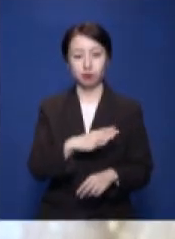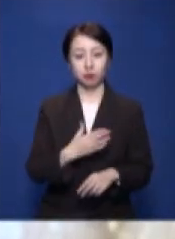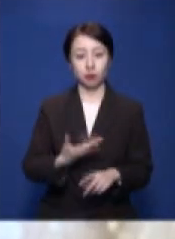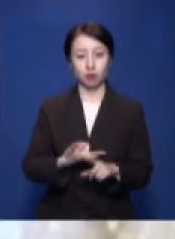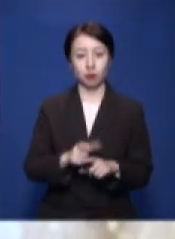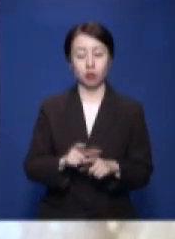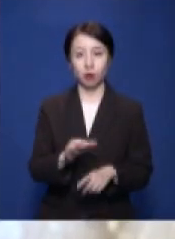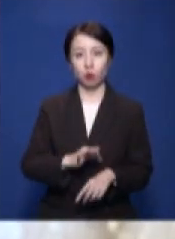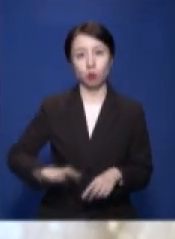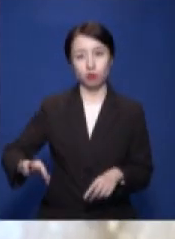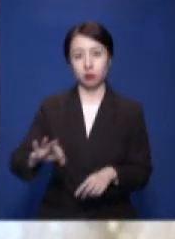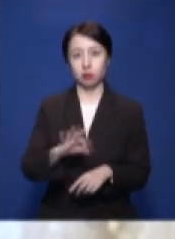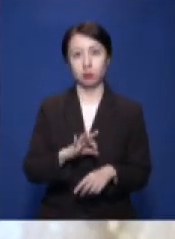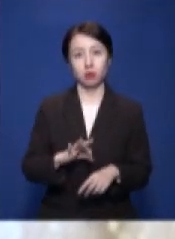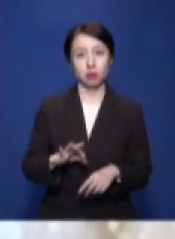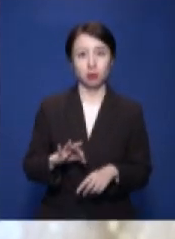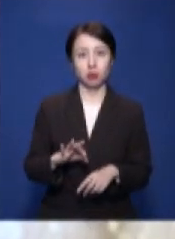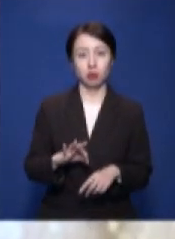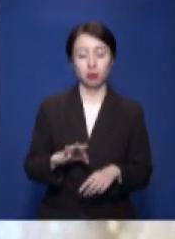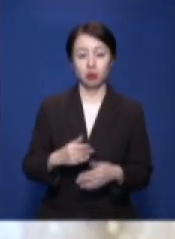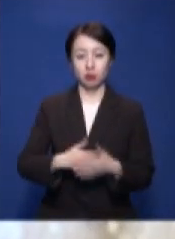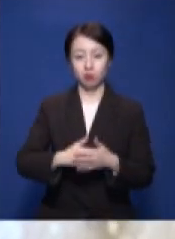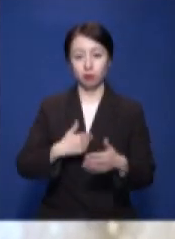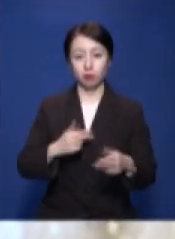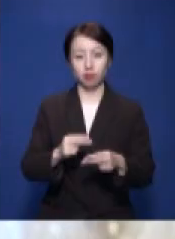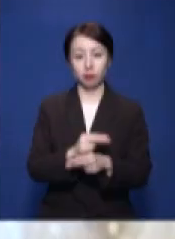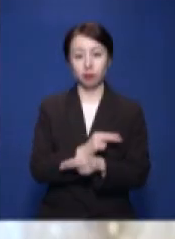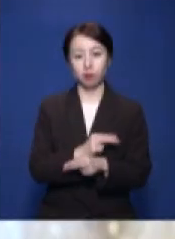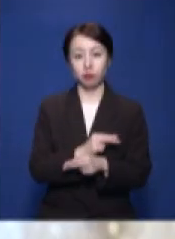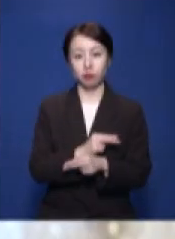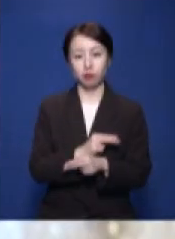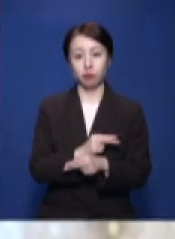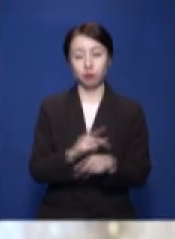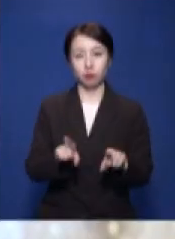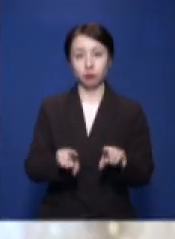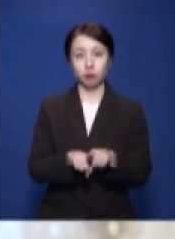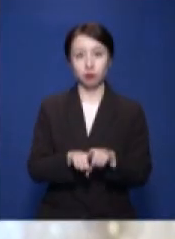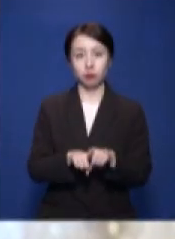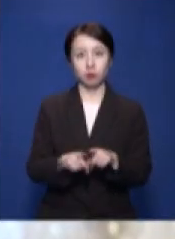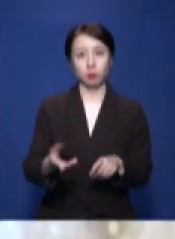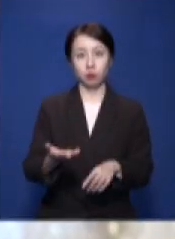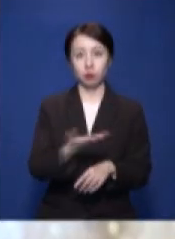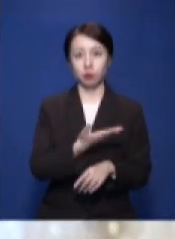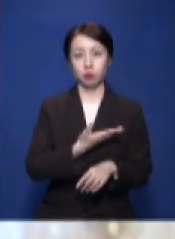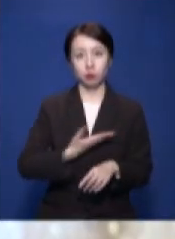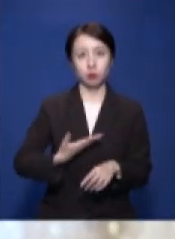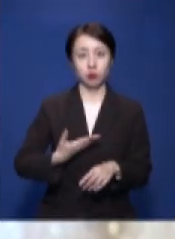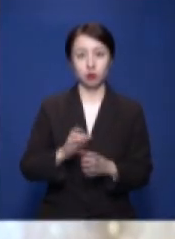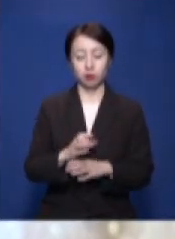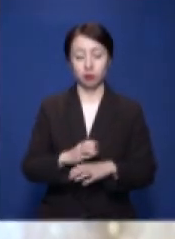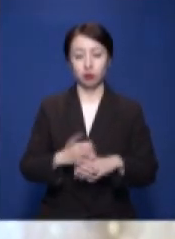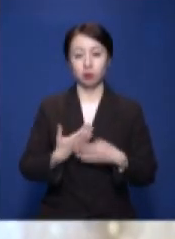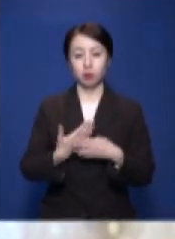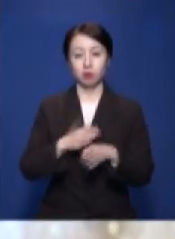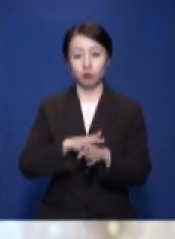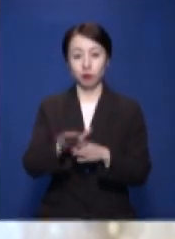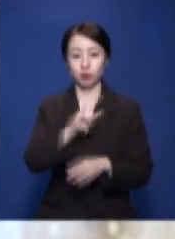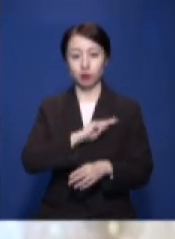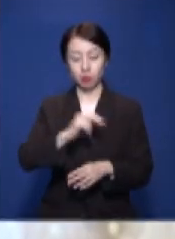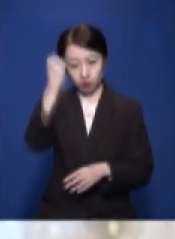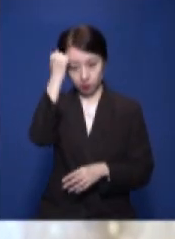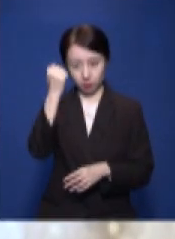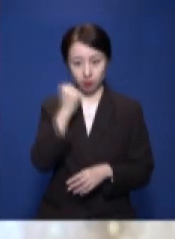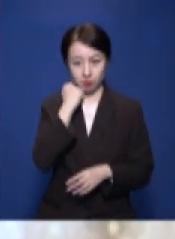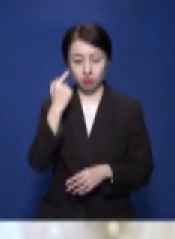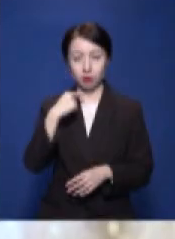Осы облыста аудандарда істедім. Сол енді өзім істеген жұмысыма рахматын